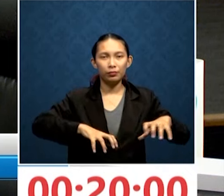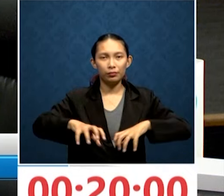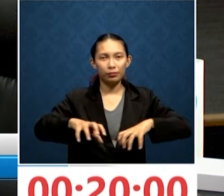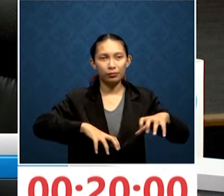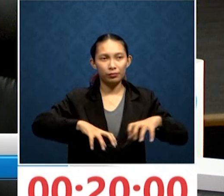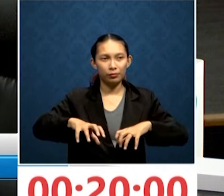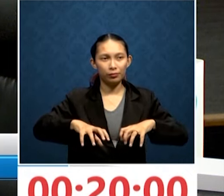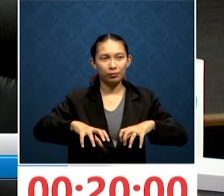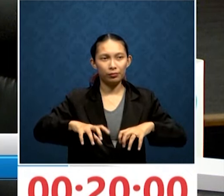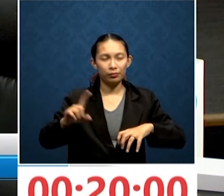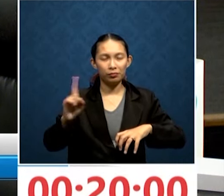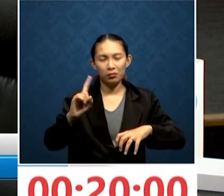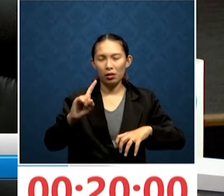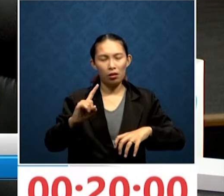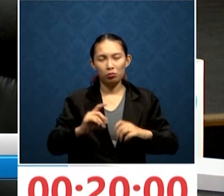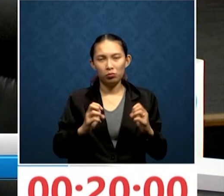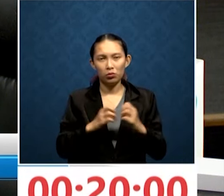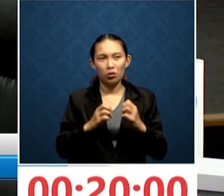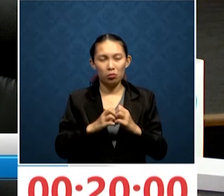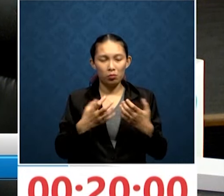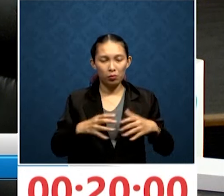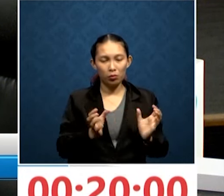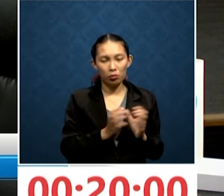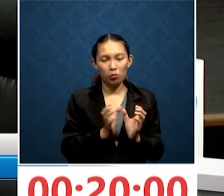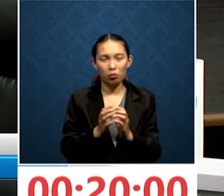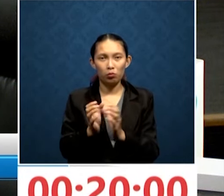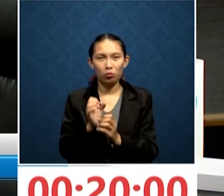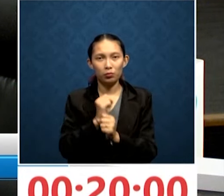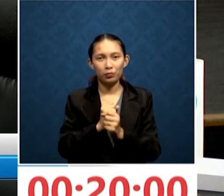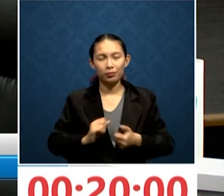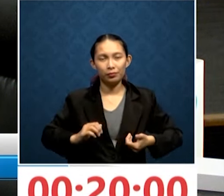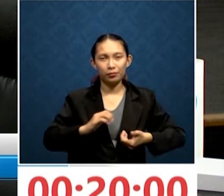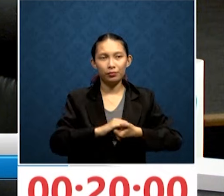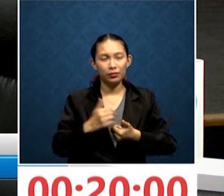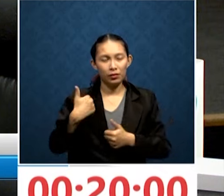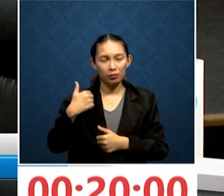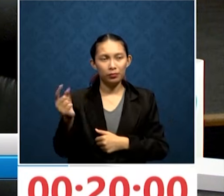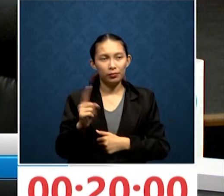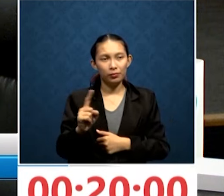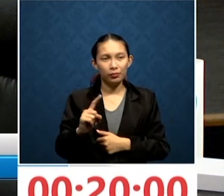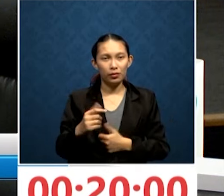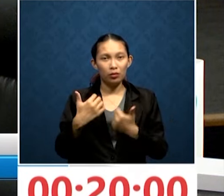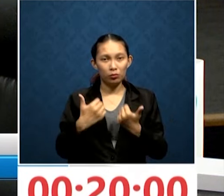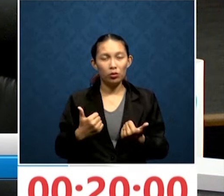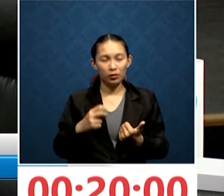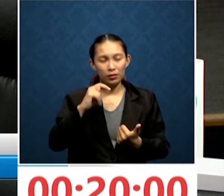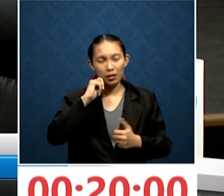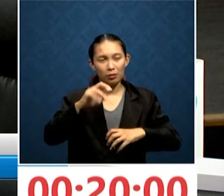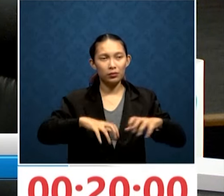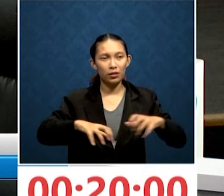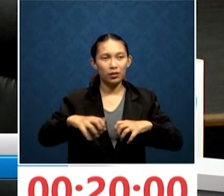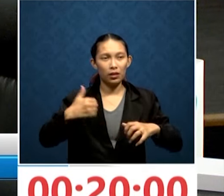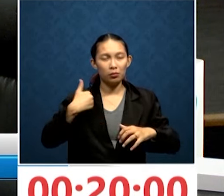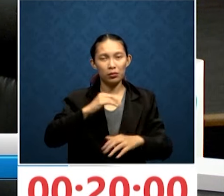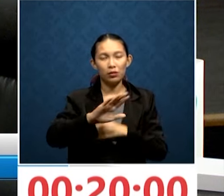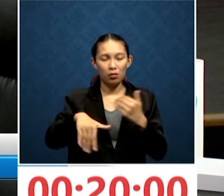ำที่ซับซ้อนและหน่วยงานที่เกี่ยวข้องในปัจจุบันการจัดการน้ำในประเทศไทยมีถึง38